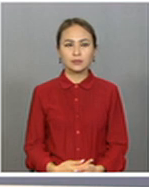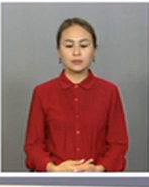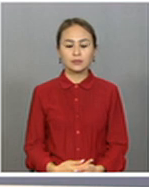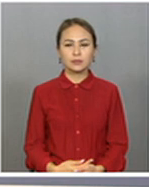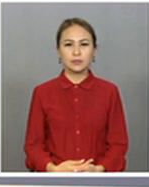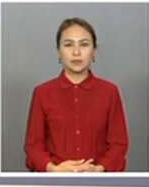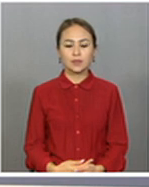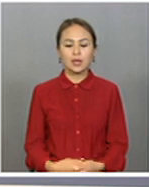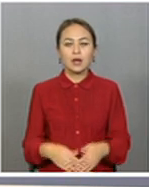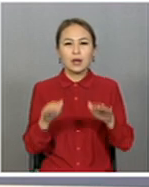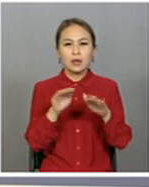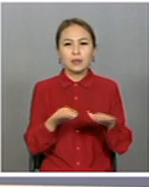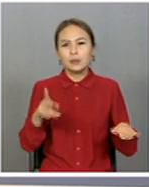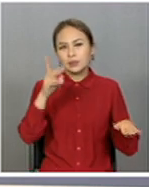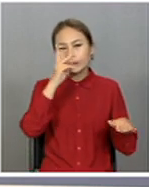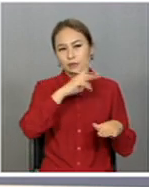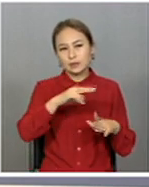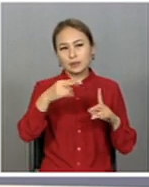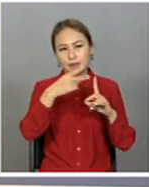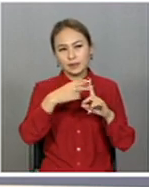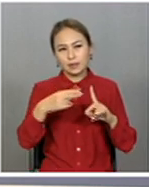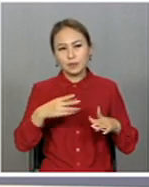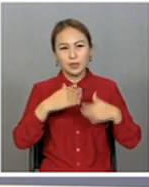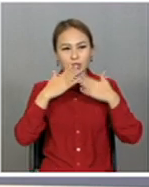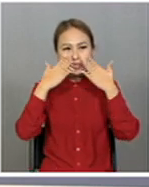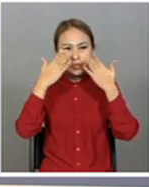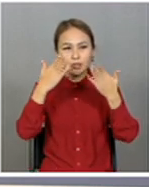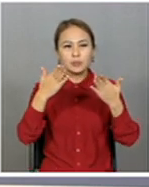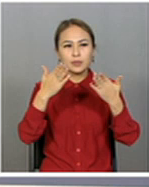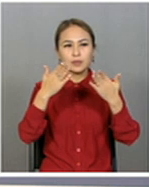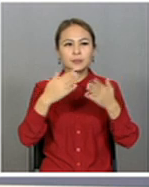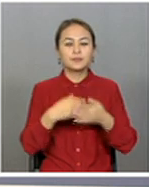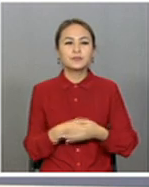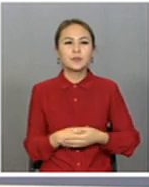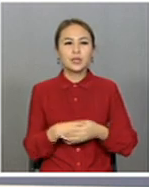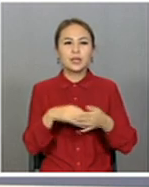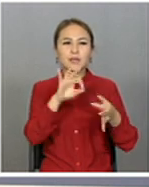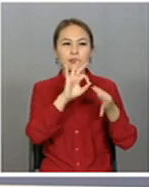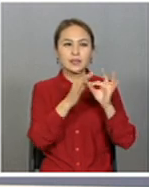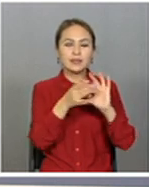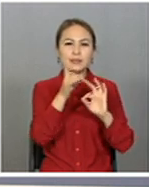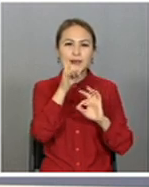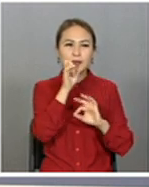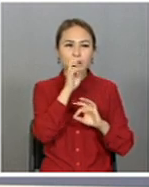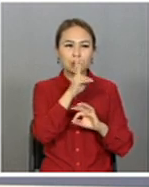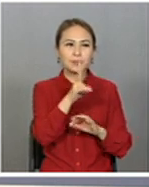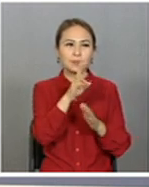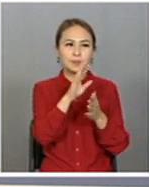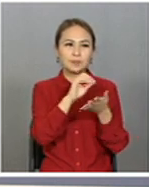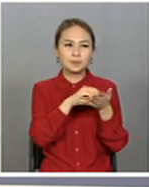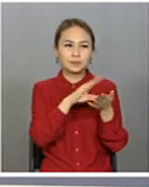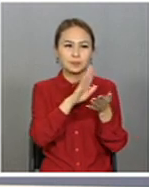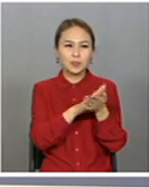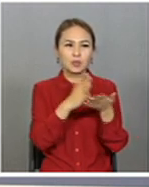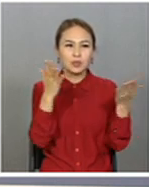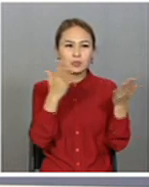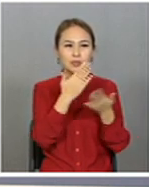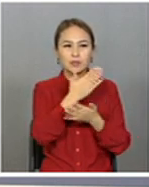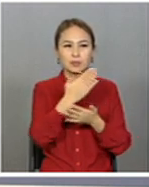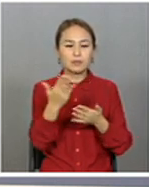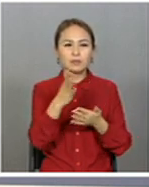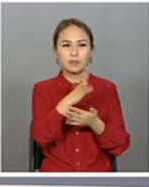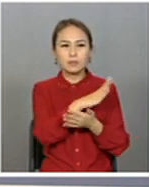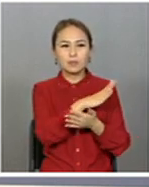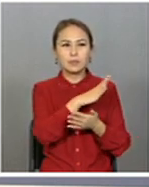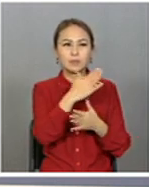Ребята, посмотрите внимательно на экран. Прочитайте предложение. Назовите знаки препинания. Какой из знаков